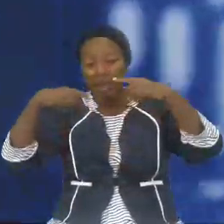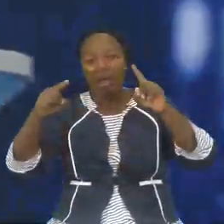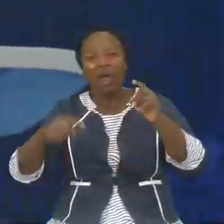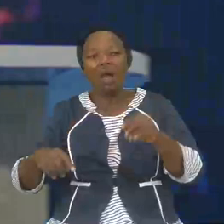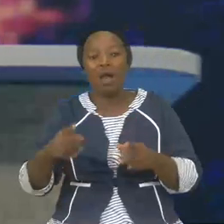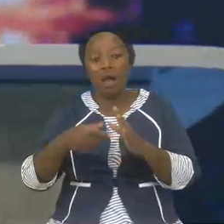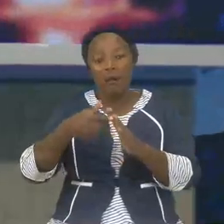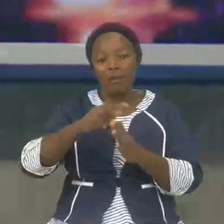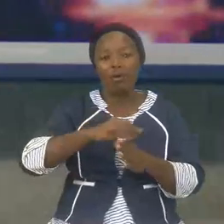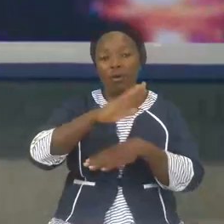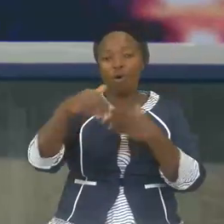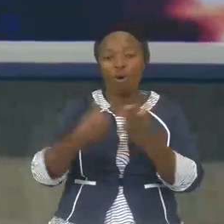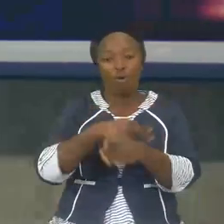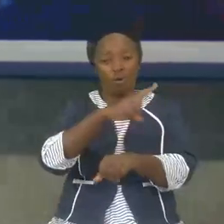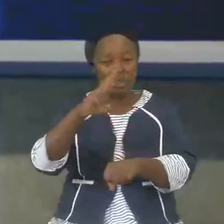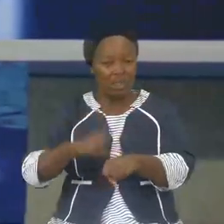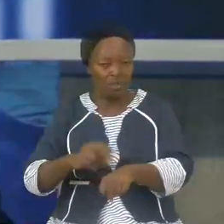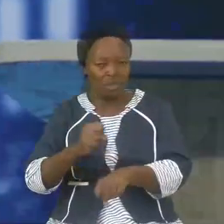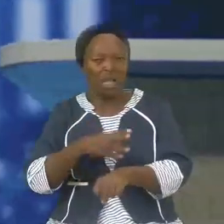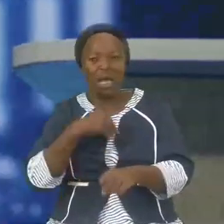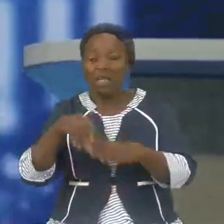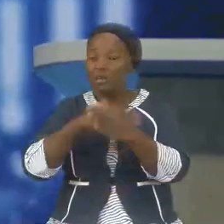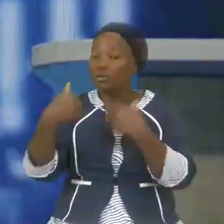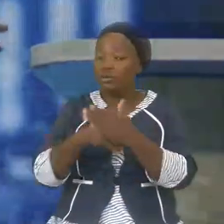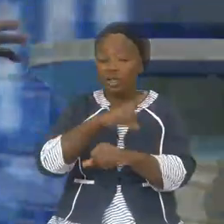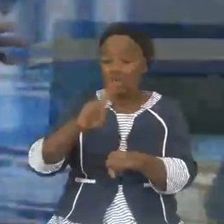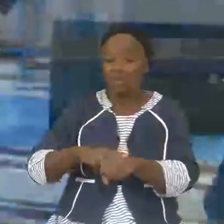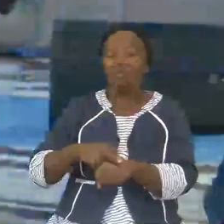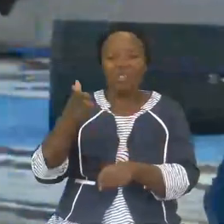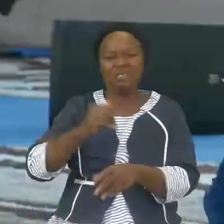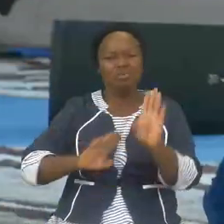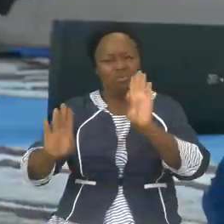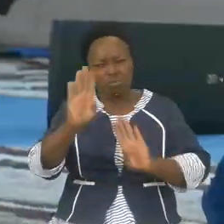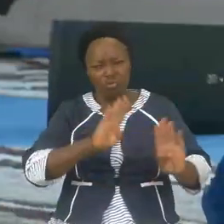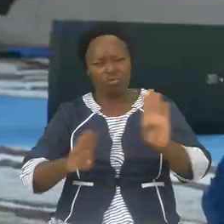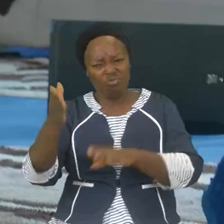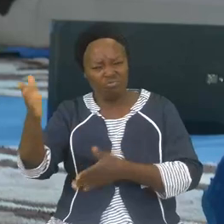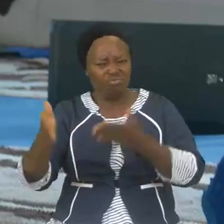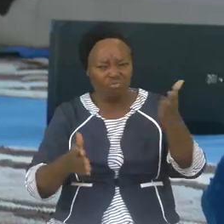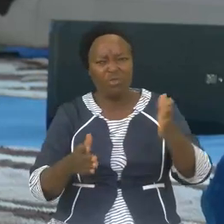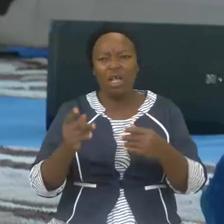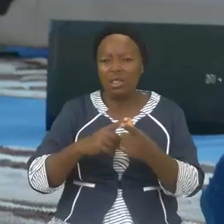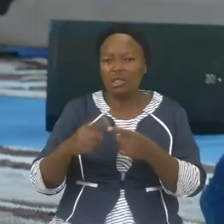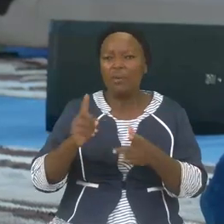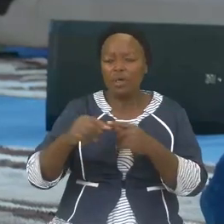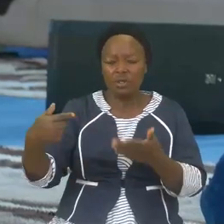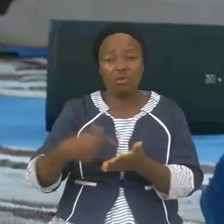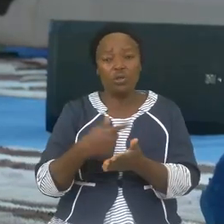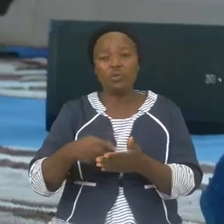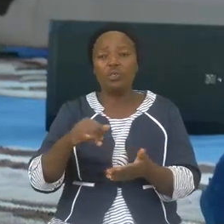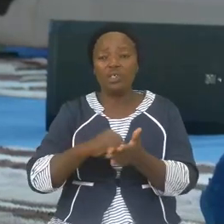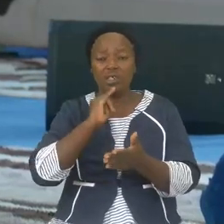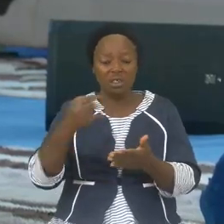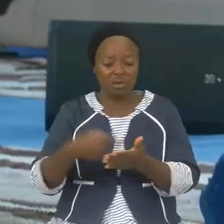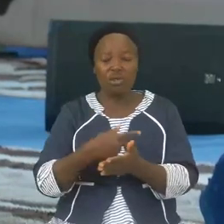nations. Il y aura le problème dans chaque nation, comme on tend vers la fin de l'âge, c'est l'évangile. L'évangile de